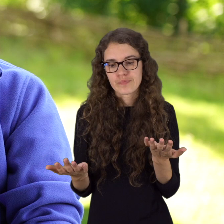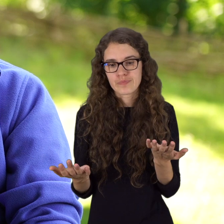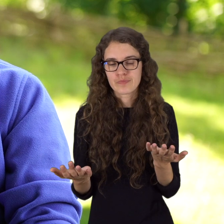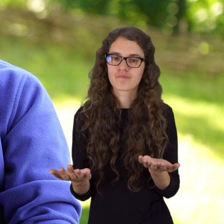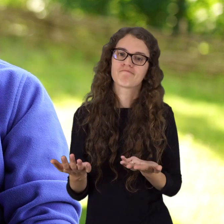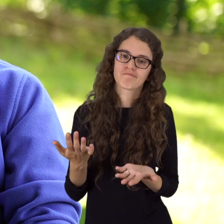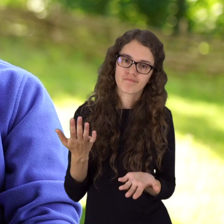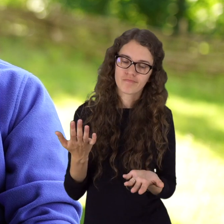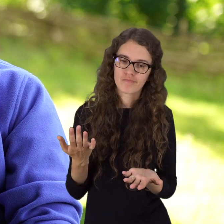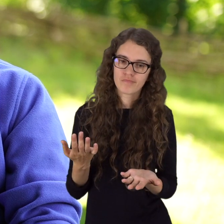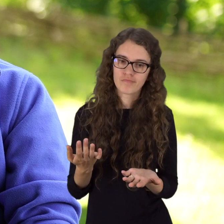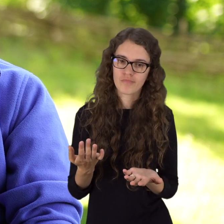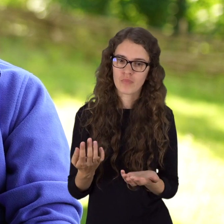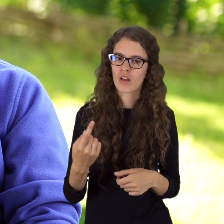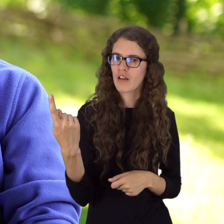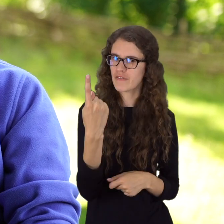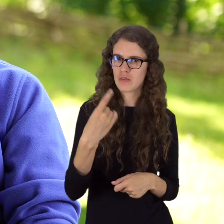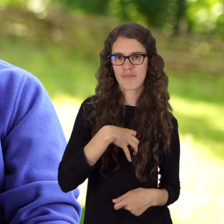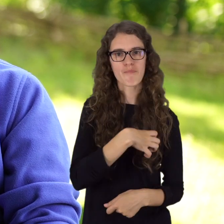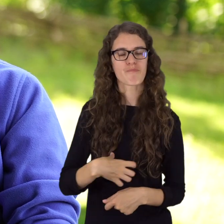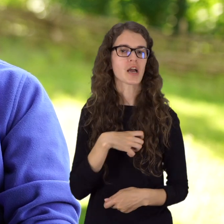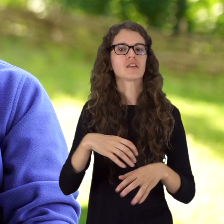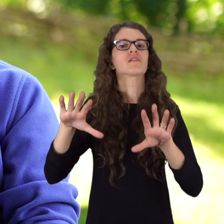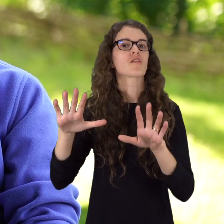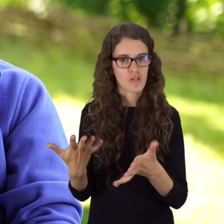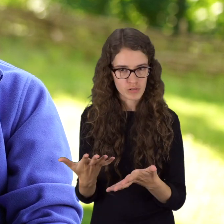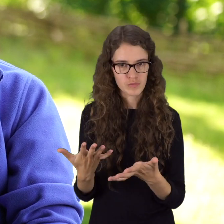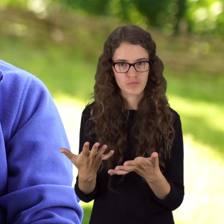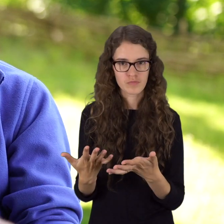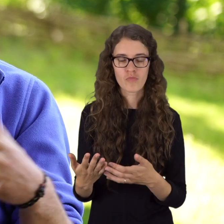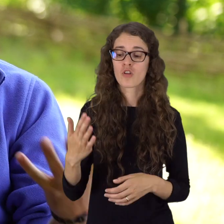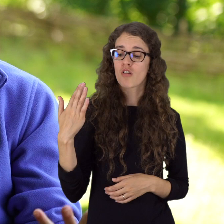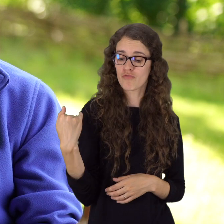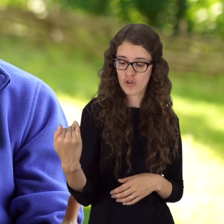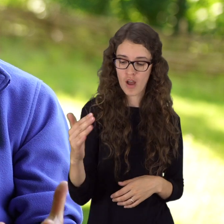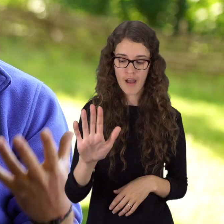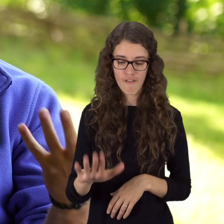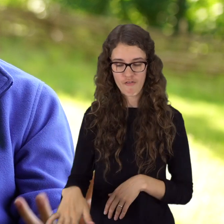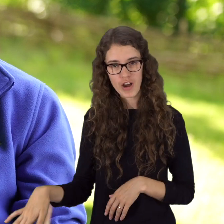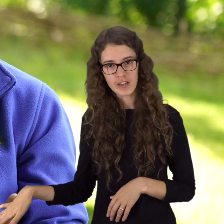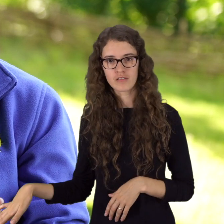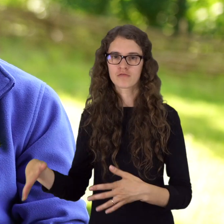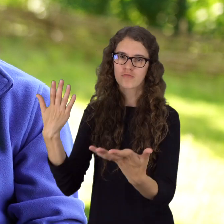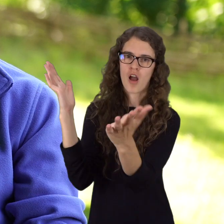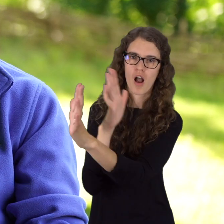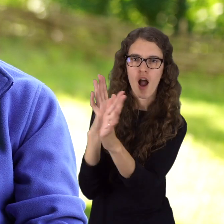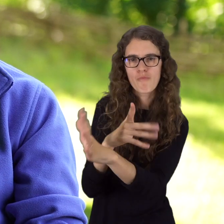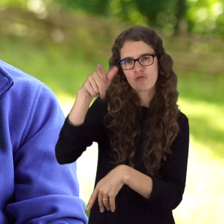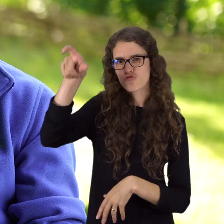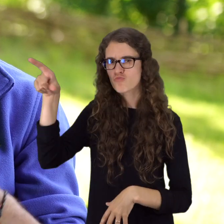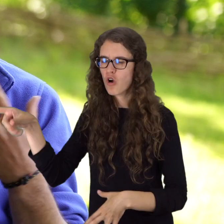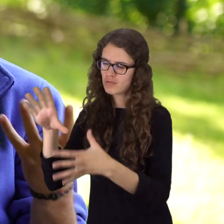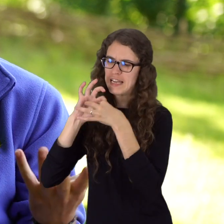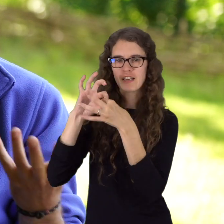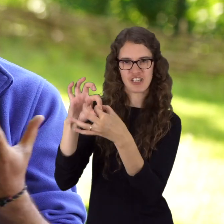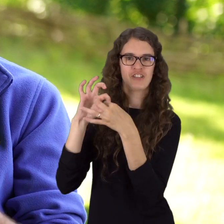turbūt vienas iš tokių pagrindinių dalykų, tai yra būtent vaiko, žmogaus ir gamtos ryšys, kad